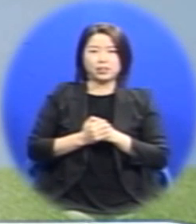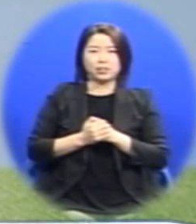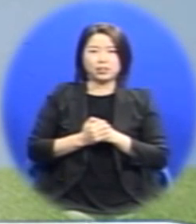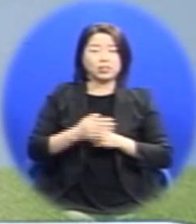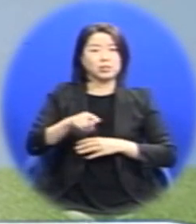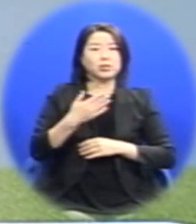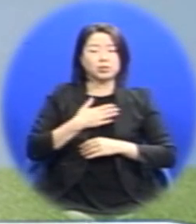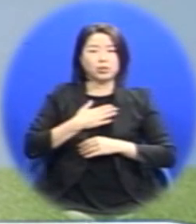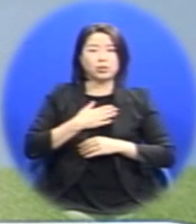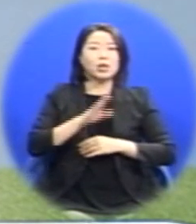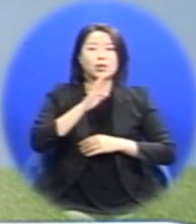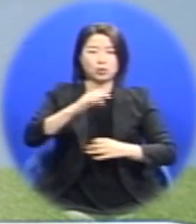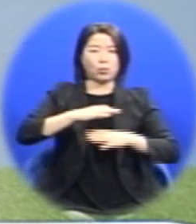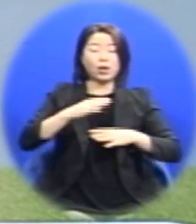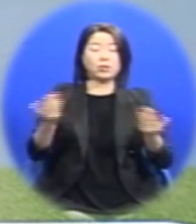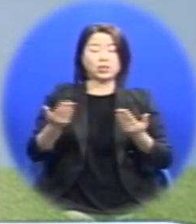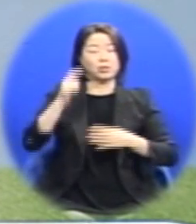그건 저는 정말 놀라운 일이라고